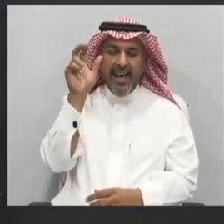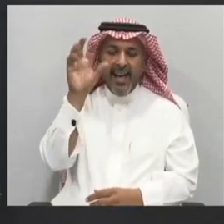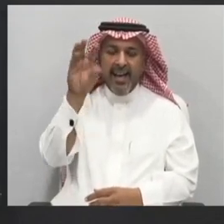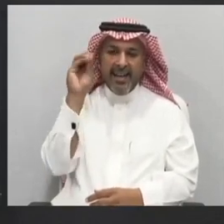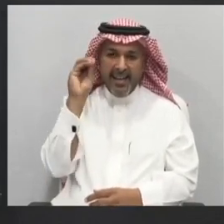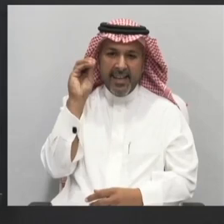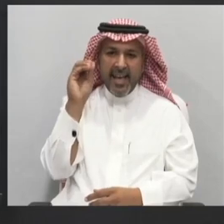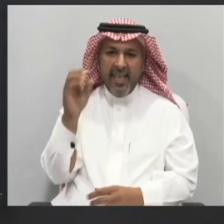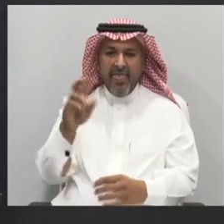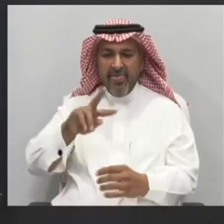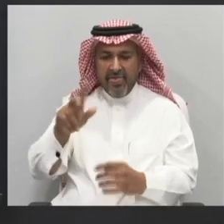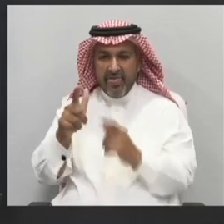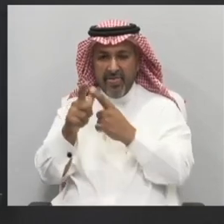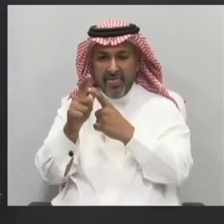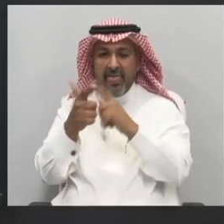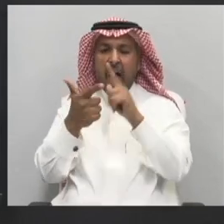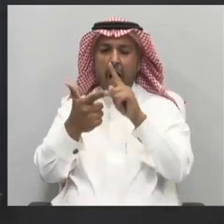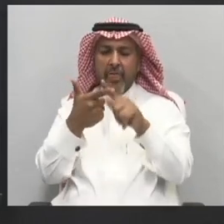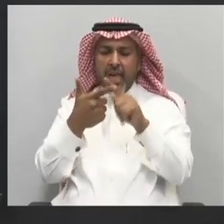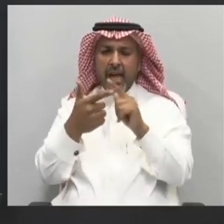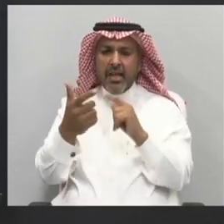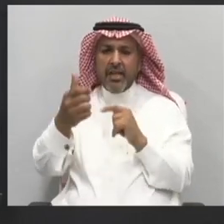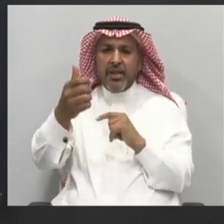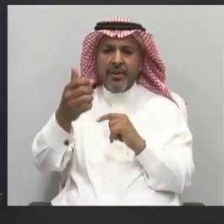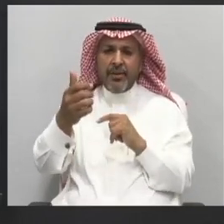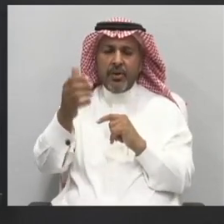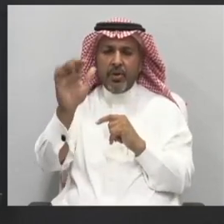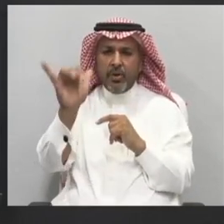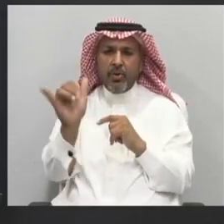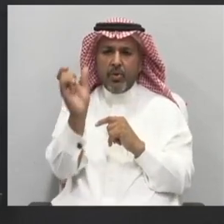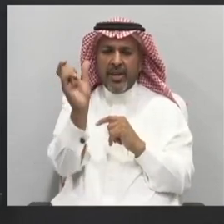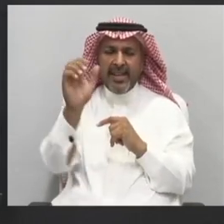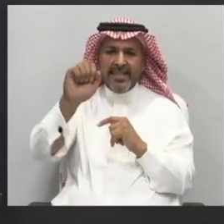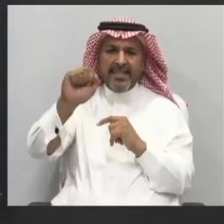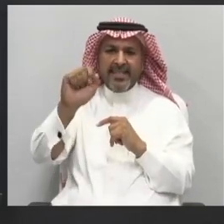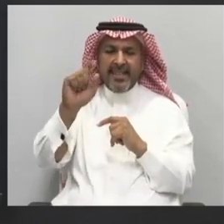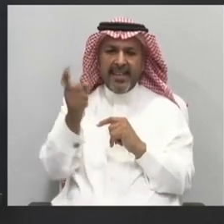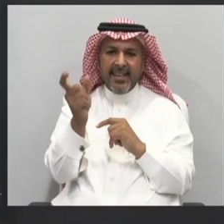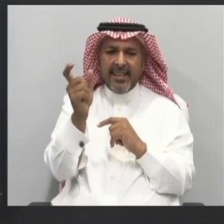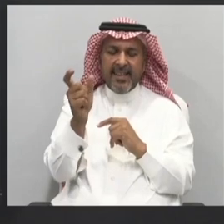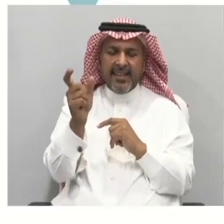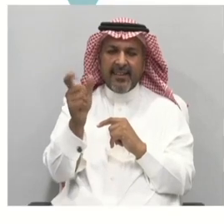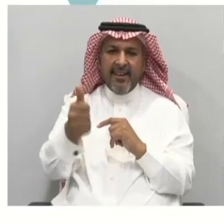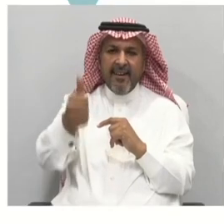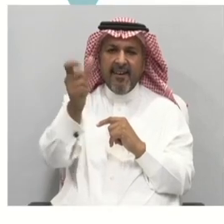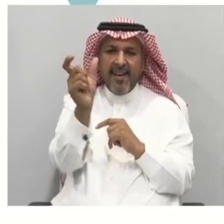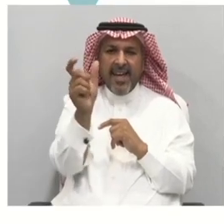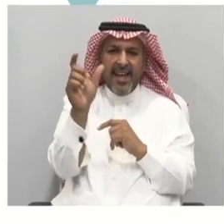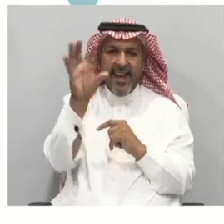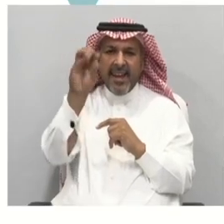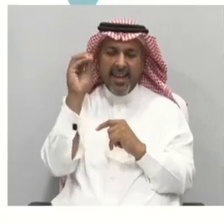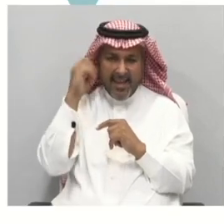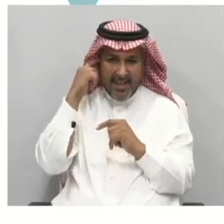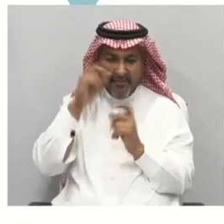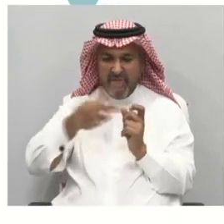سبحانه وتعالى وانه لا اله الا الله سبحانه وتعالى من ادله وجود الله ايضا